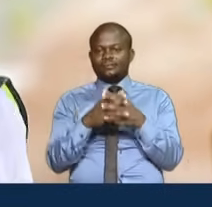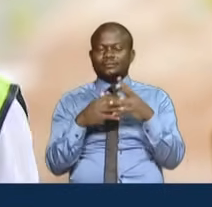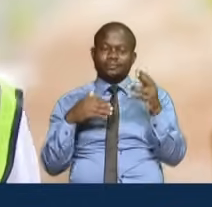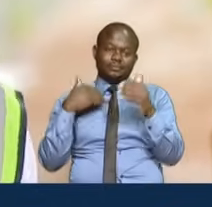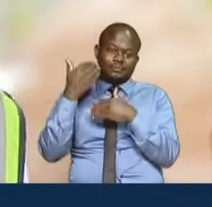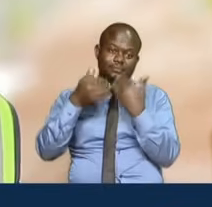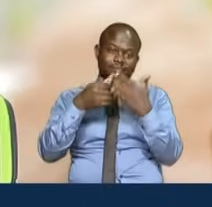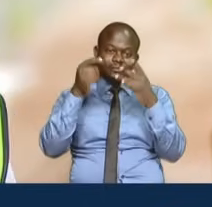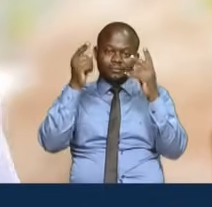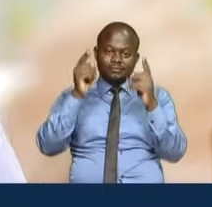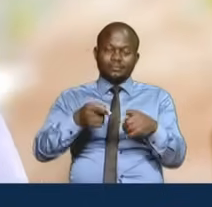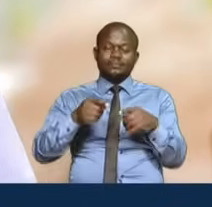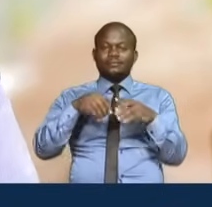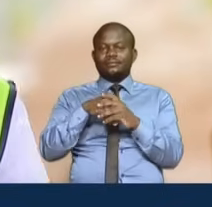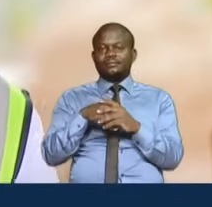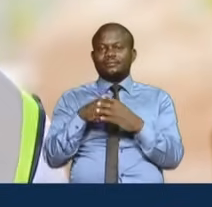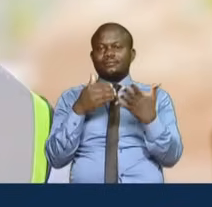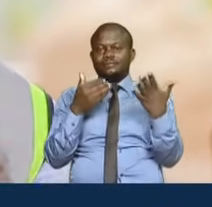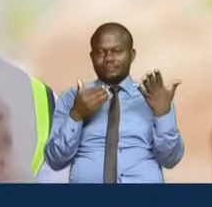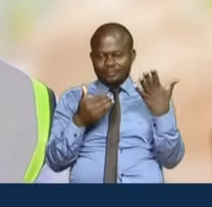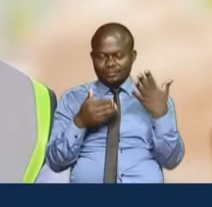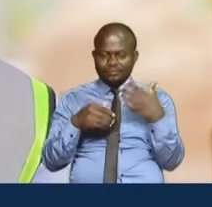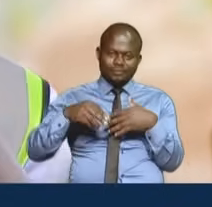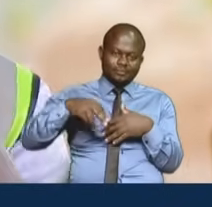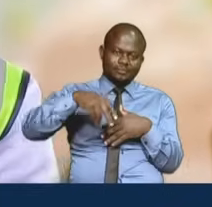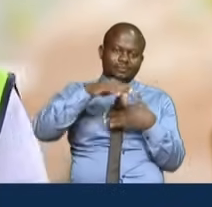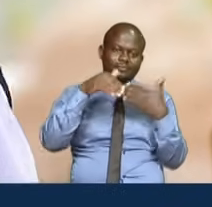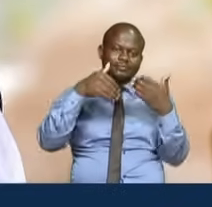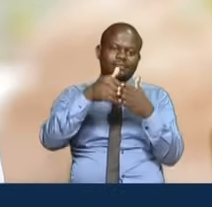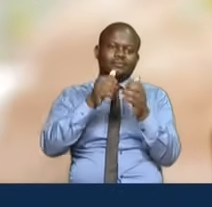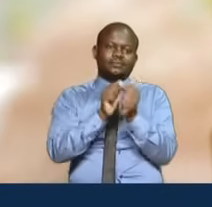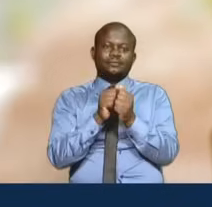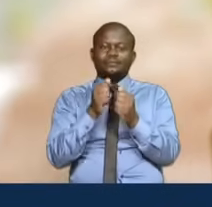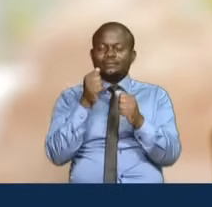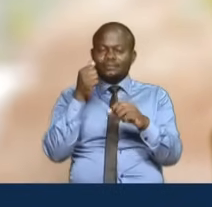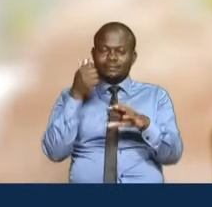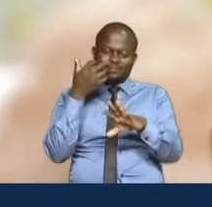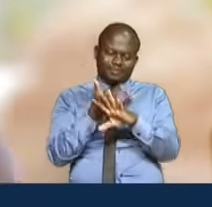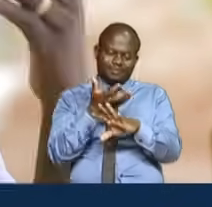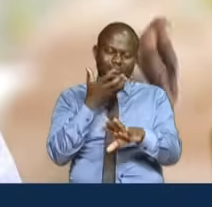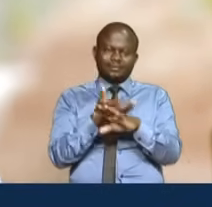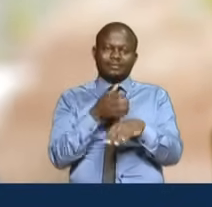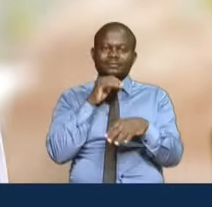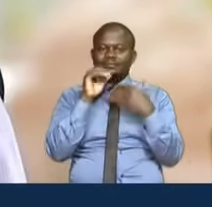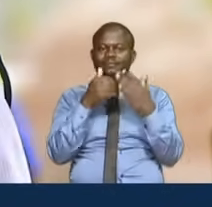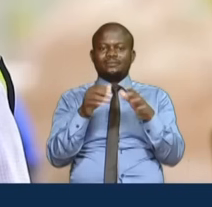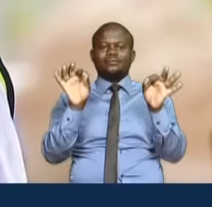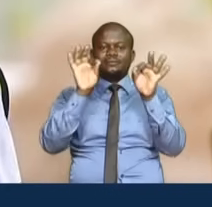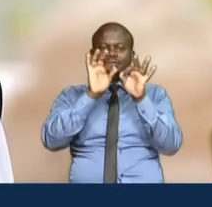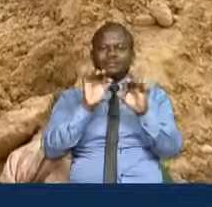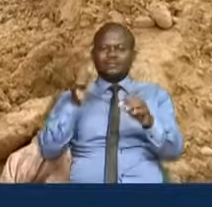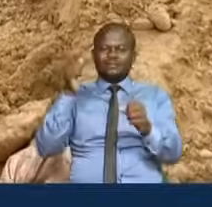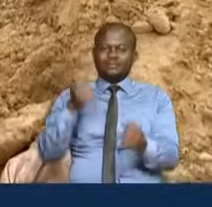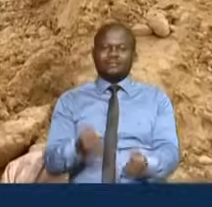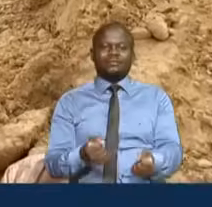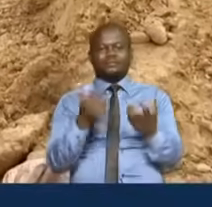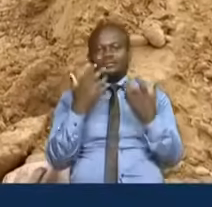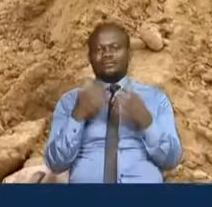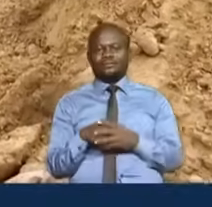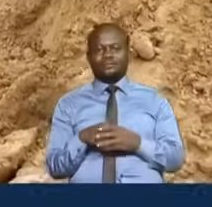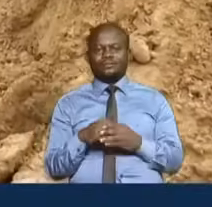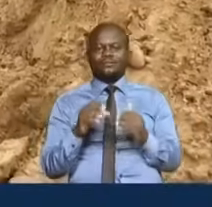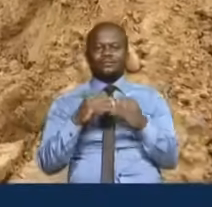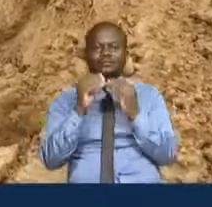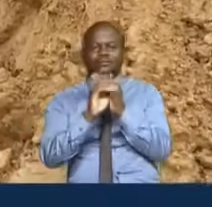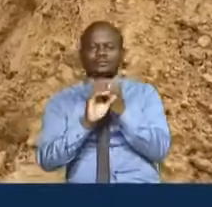tuzana za morotopiki zigenda zikamena amasarabwaye tutarinze gukoresha intambi ubuyobozi